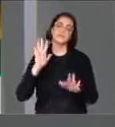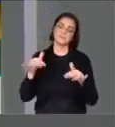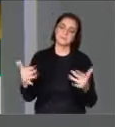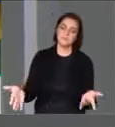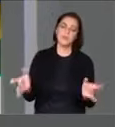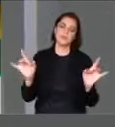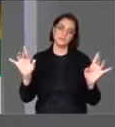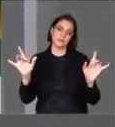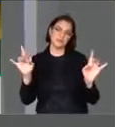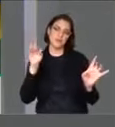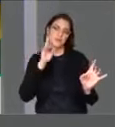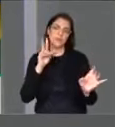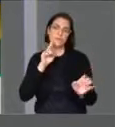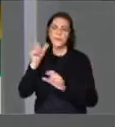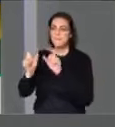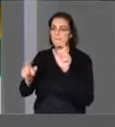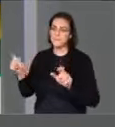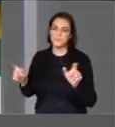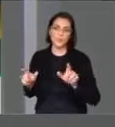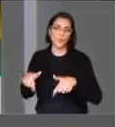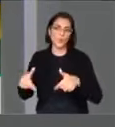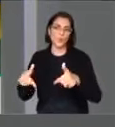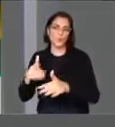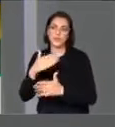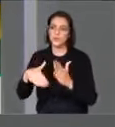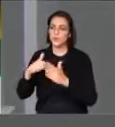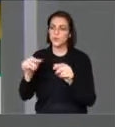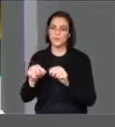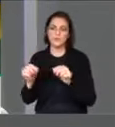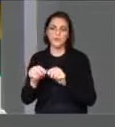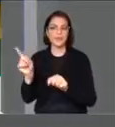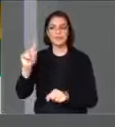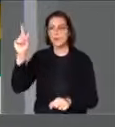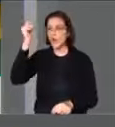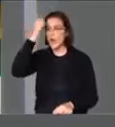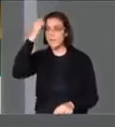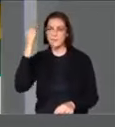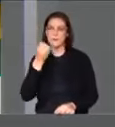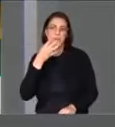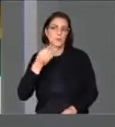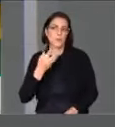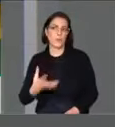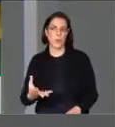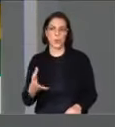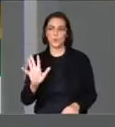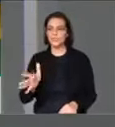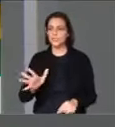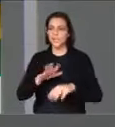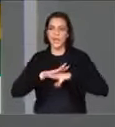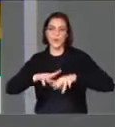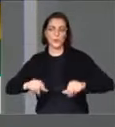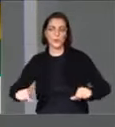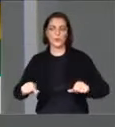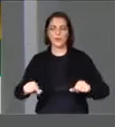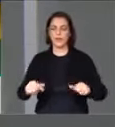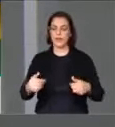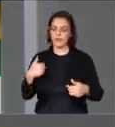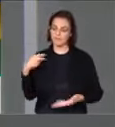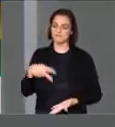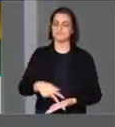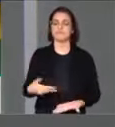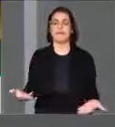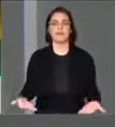tudo, mas não se arrependam não, que foi muito bom, né? A ferida cicatrizou e é por isso que eu estou